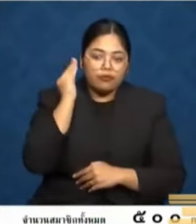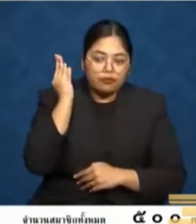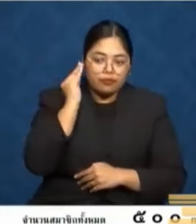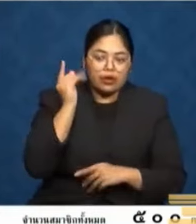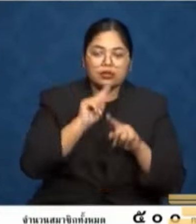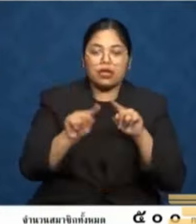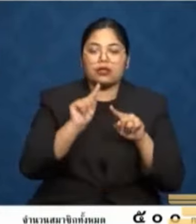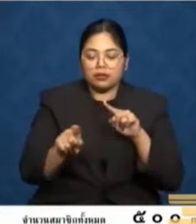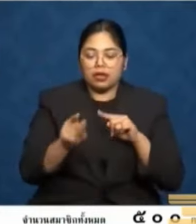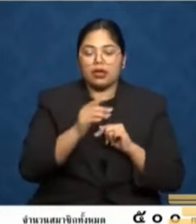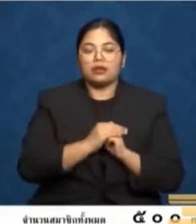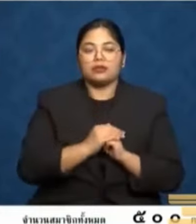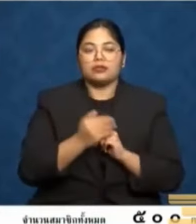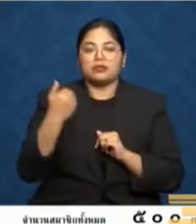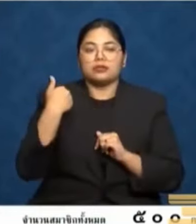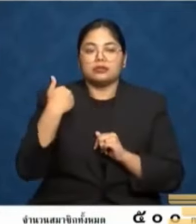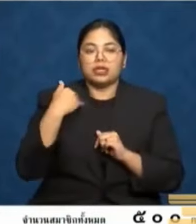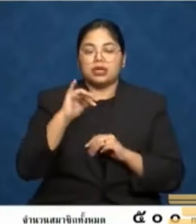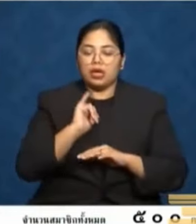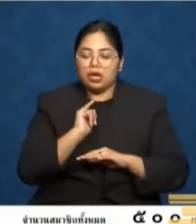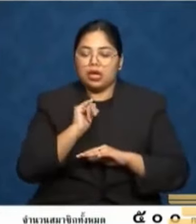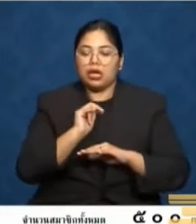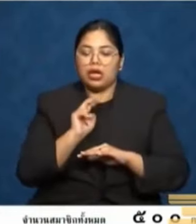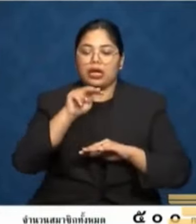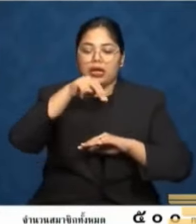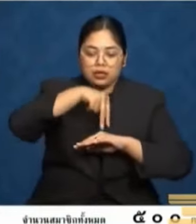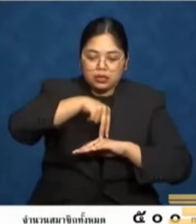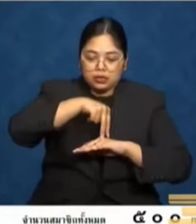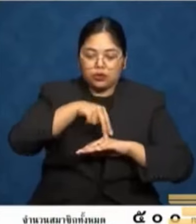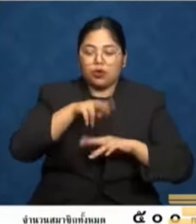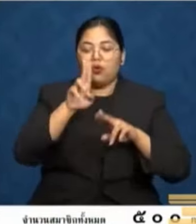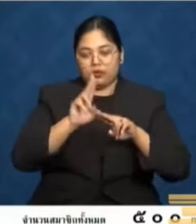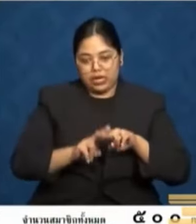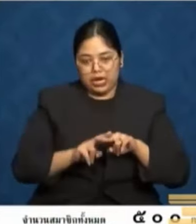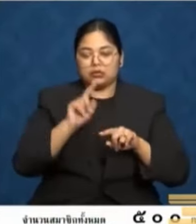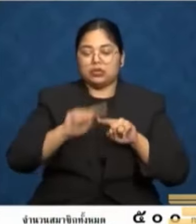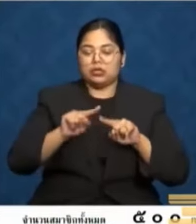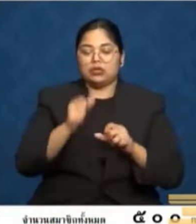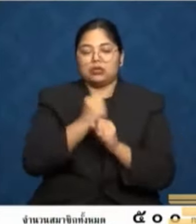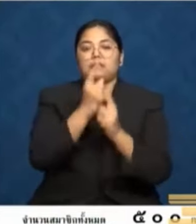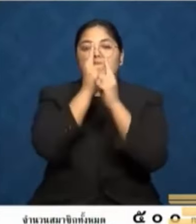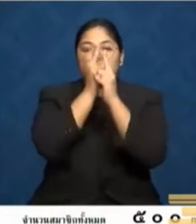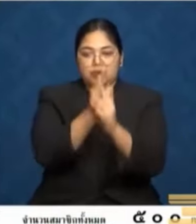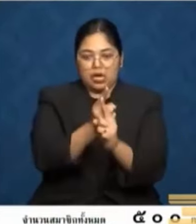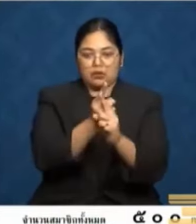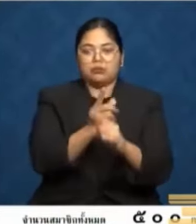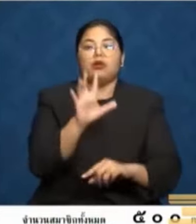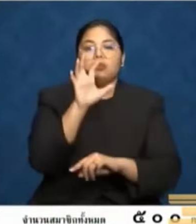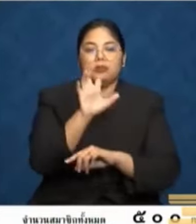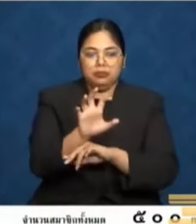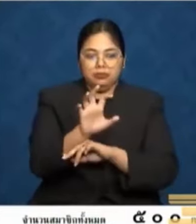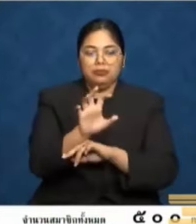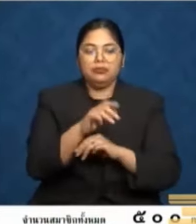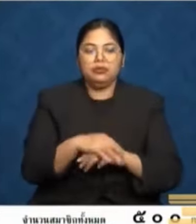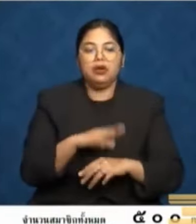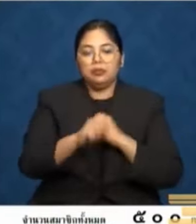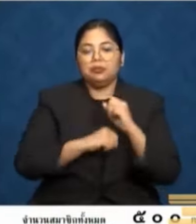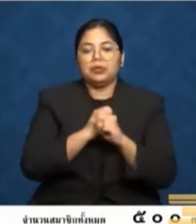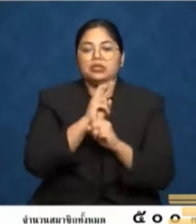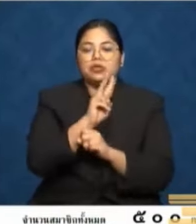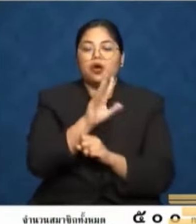วินิจฉัยสั้นตังงให้ลุกขึ้นขึ้นยืนท่านสั่งให้นั่งเราต้องปฏิบัติตามข้อบังคับพ.ศ